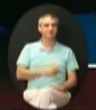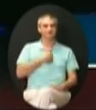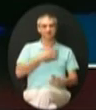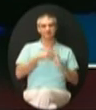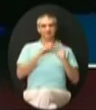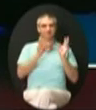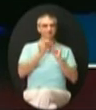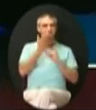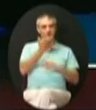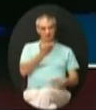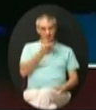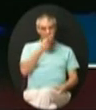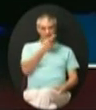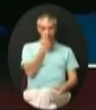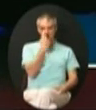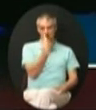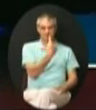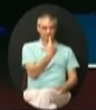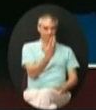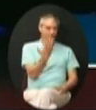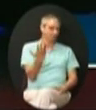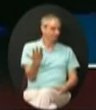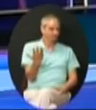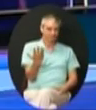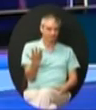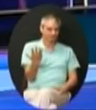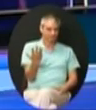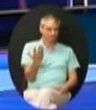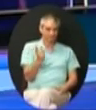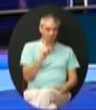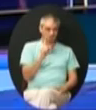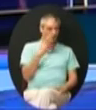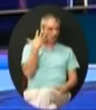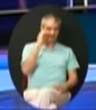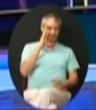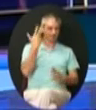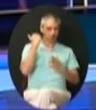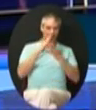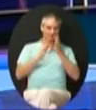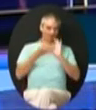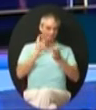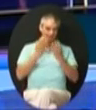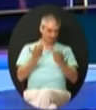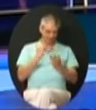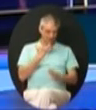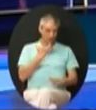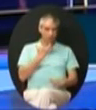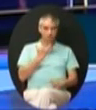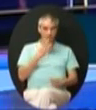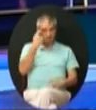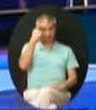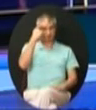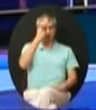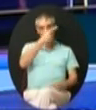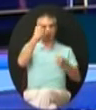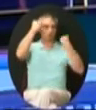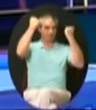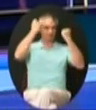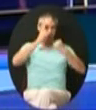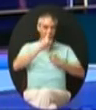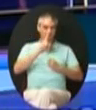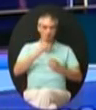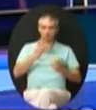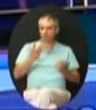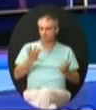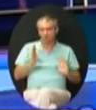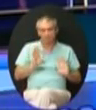אתה, לכאורה, לא אהבת את מה שהלך בבית הדין בלשון המעטה, נכון? חשבת שהוא גיבור ולא